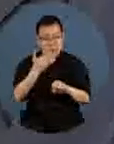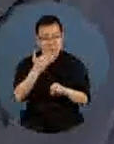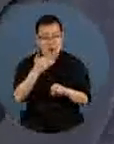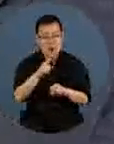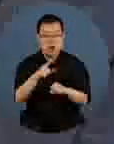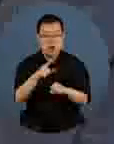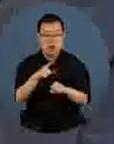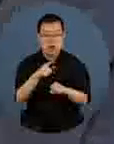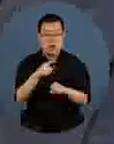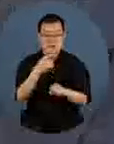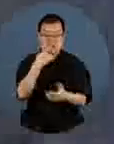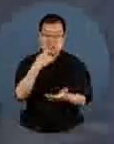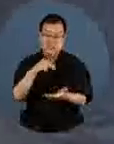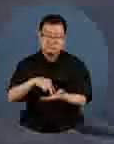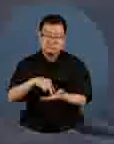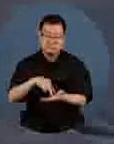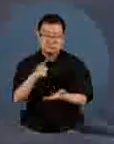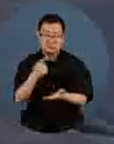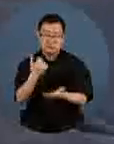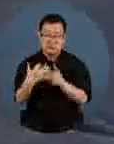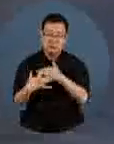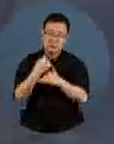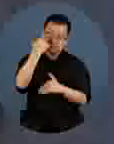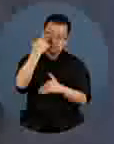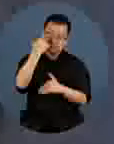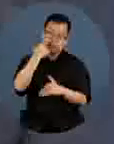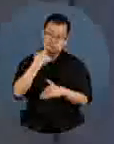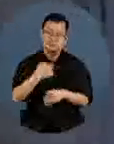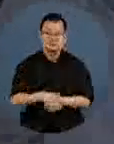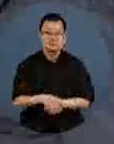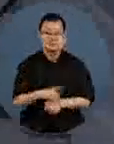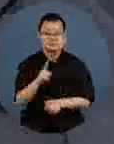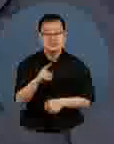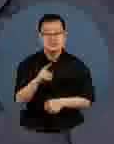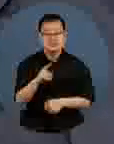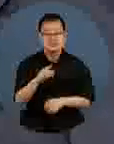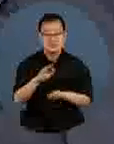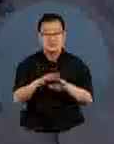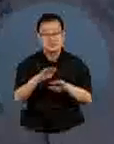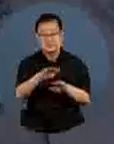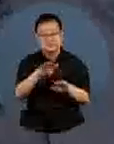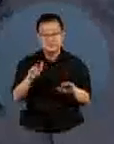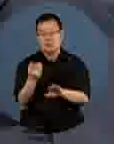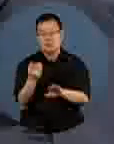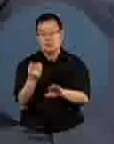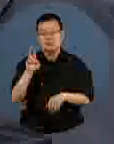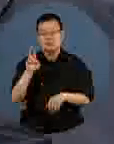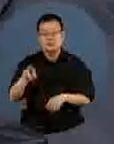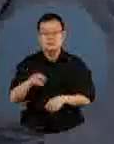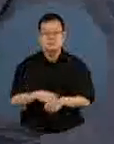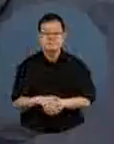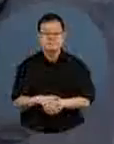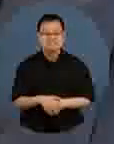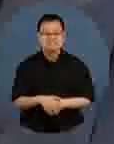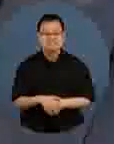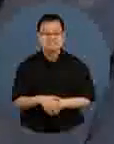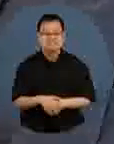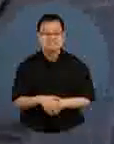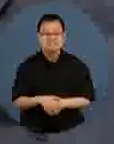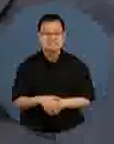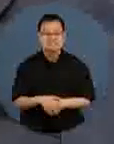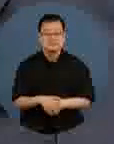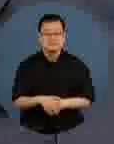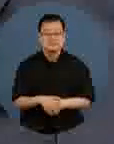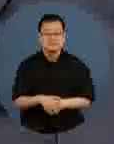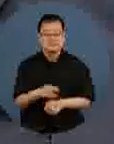좀 많이 당한 모양이죠. 그래서 일단 여기서는 손을 빼서 기세요. 네, 쭉 늘어버렸고 그러나 흙도